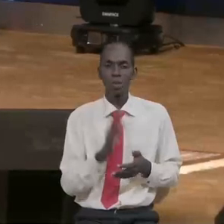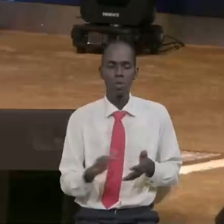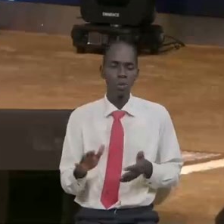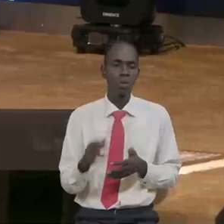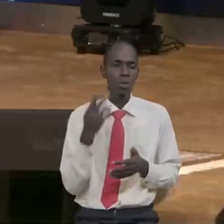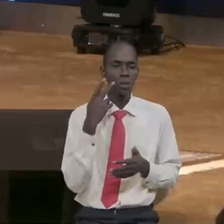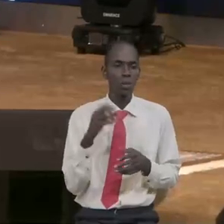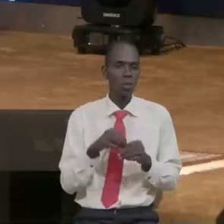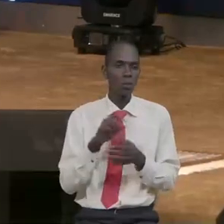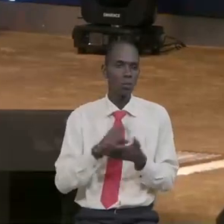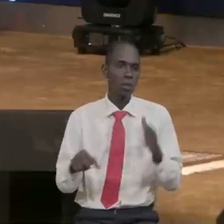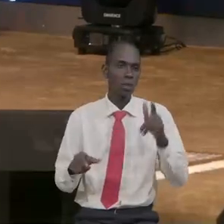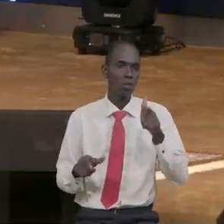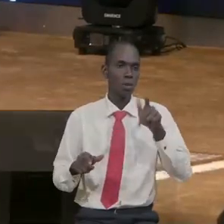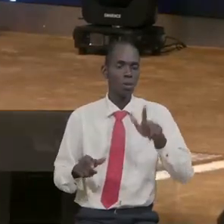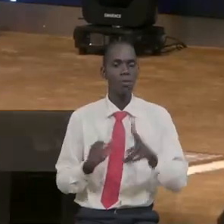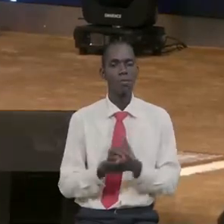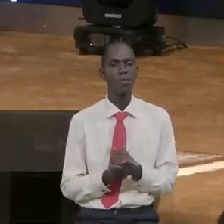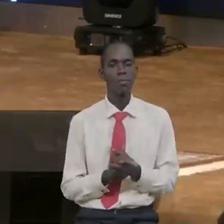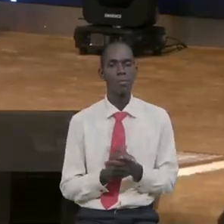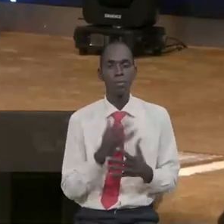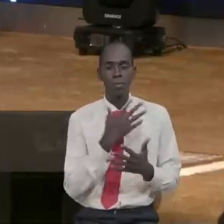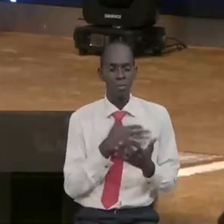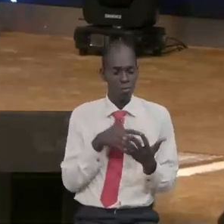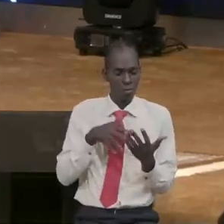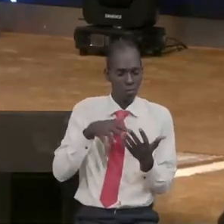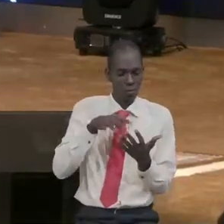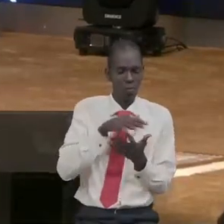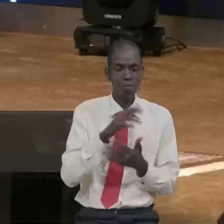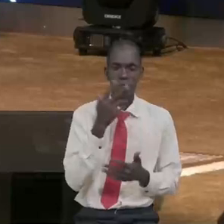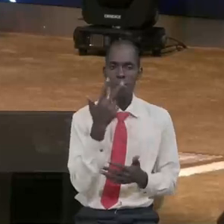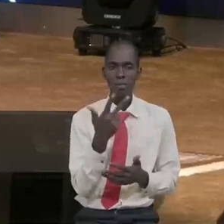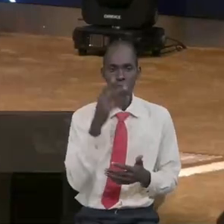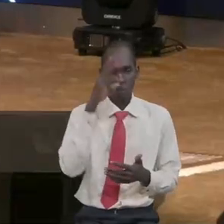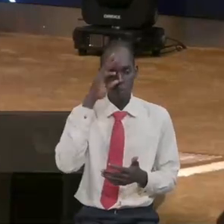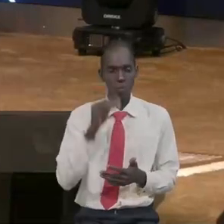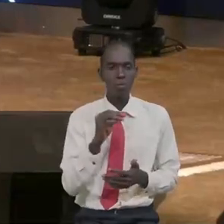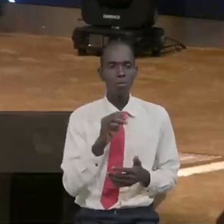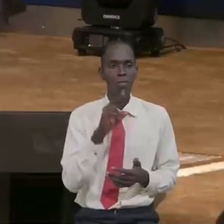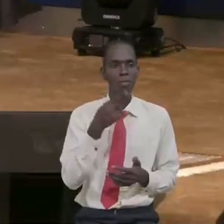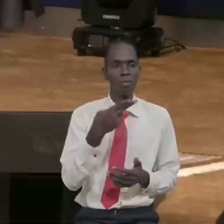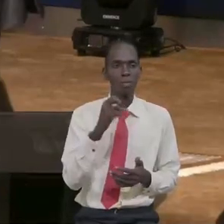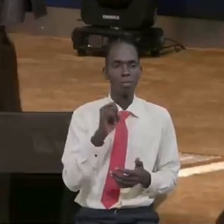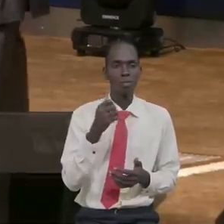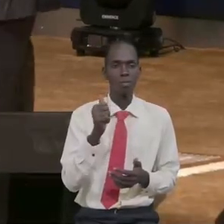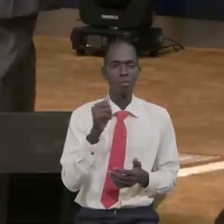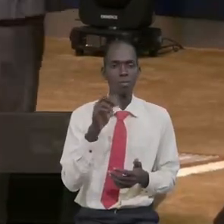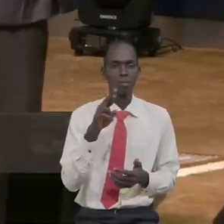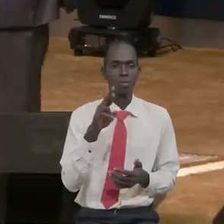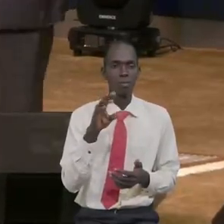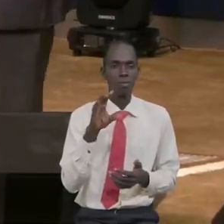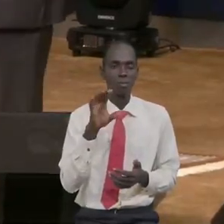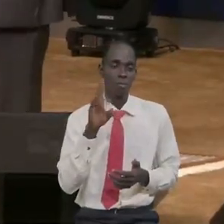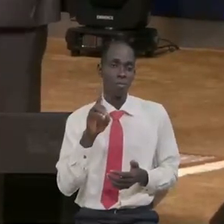a tué les gens qui ont jeté Sadrach, Meshach et Abednego, 23. Et ces trois hommes, Sadrach, Meshach et Abednego,